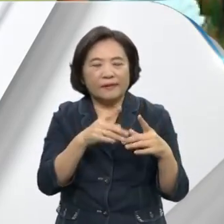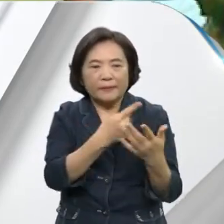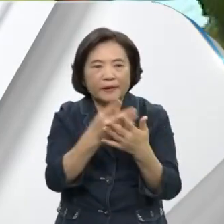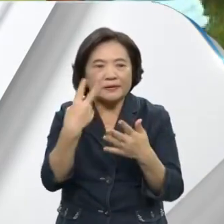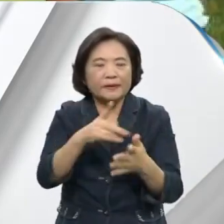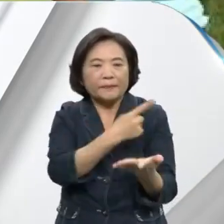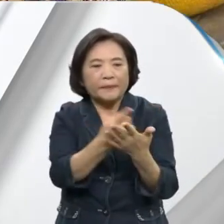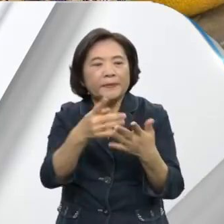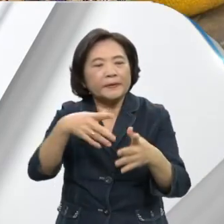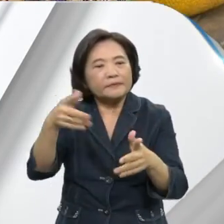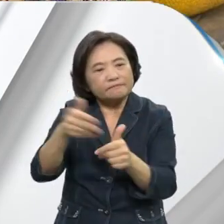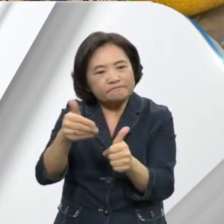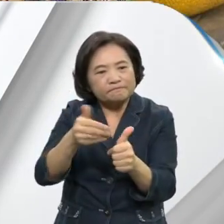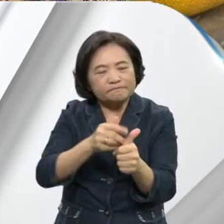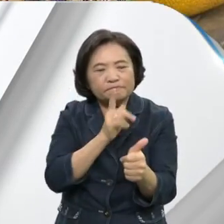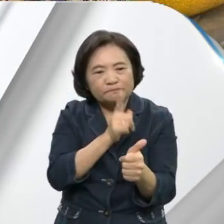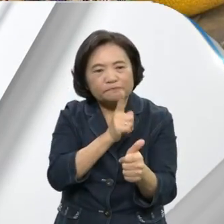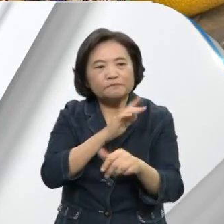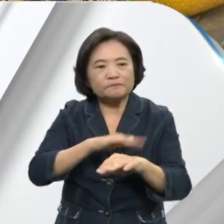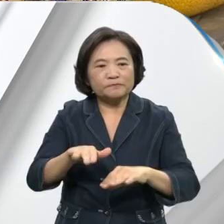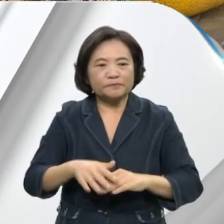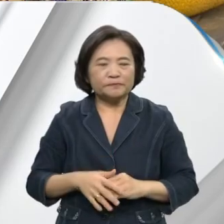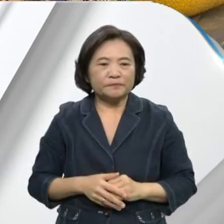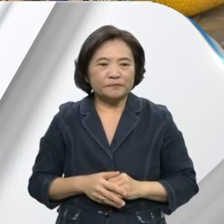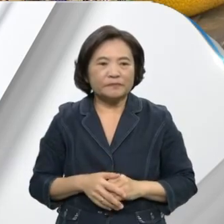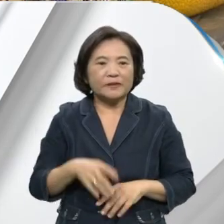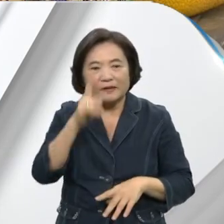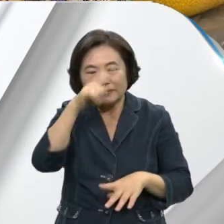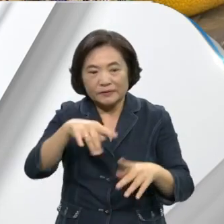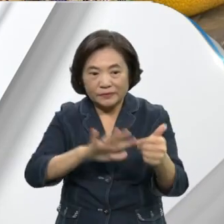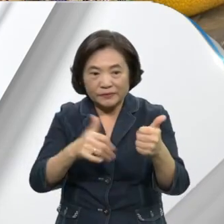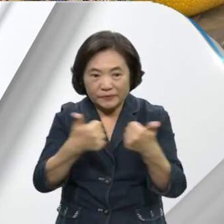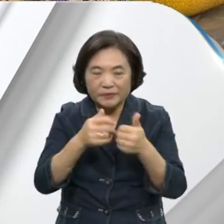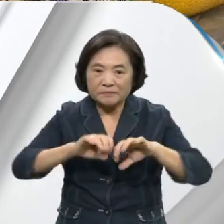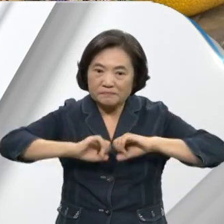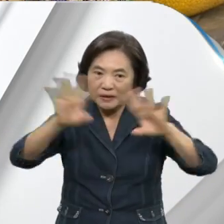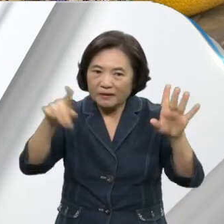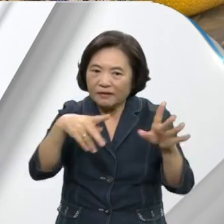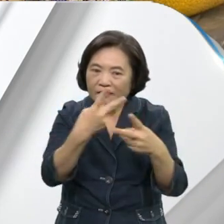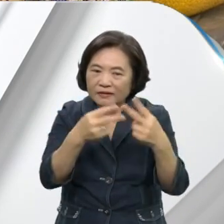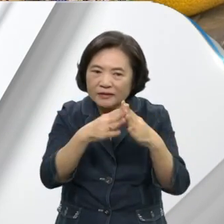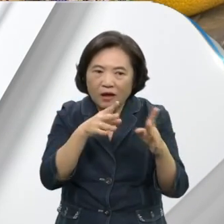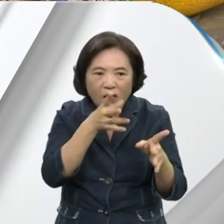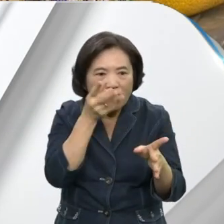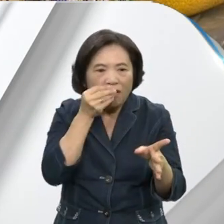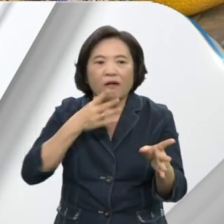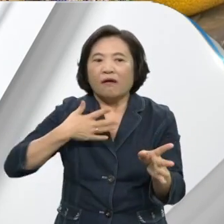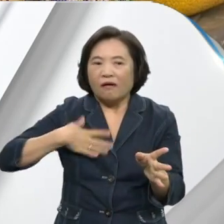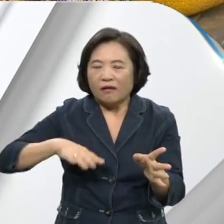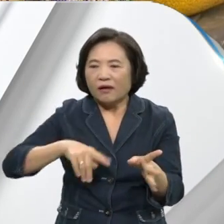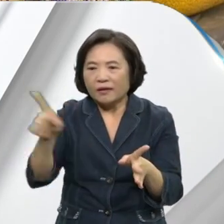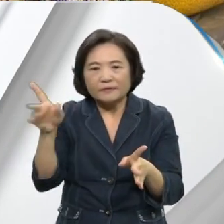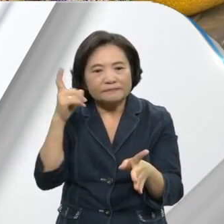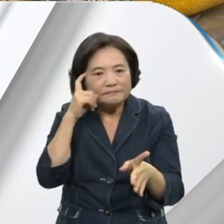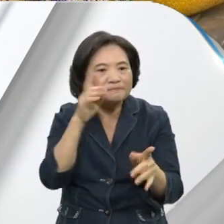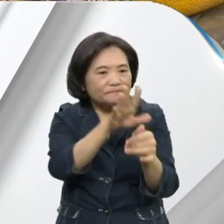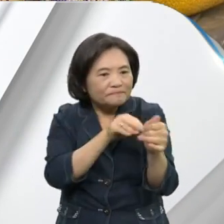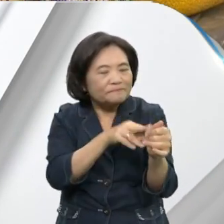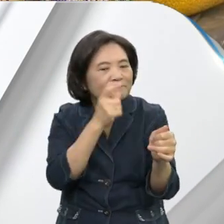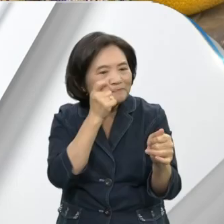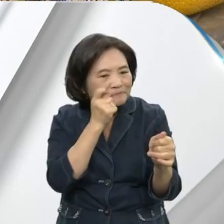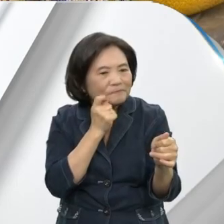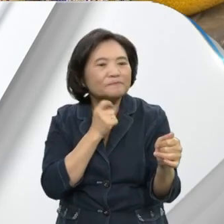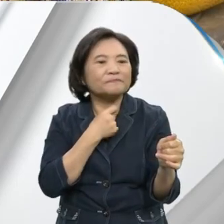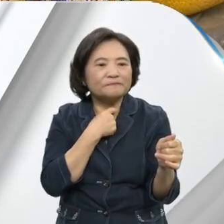过这个。推广委员会让大家对客语有一个初步的认识，然后引起学习客语的